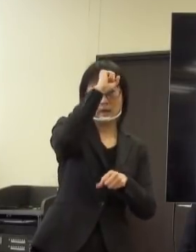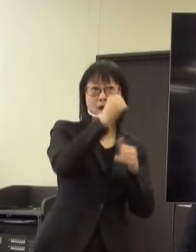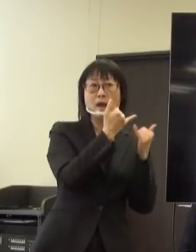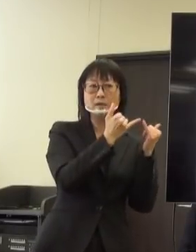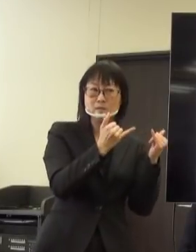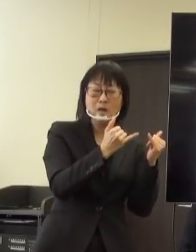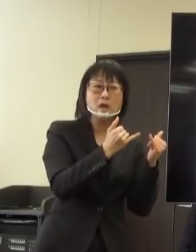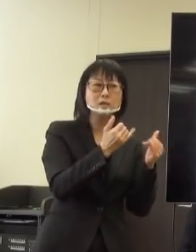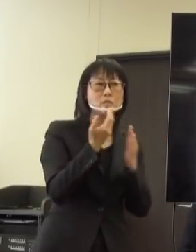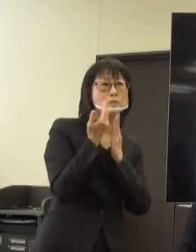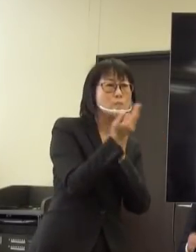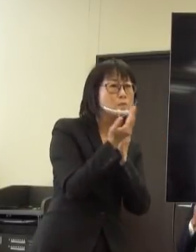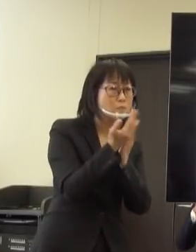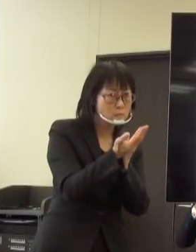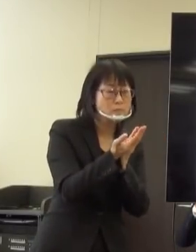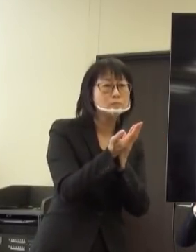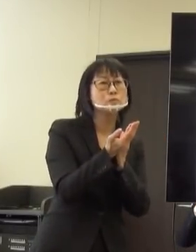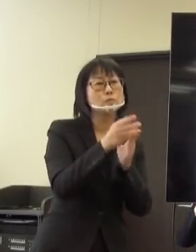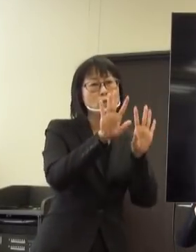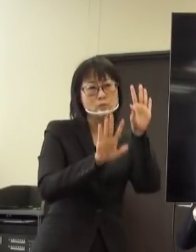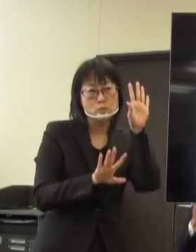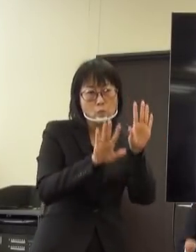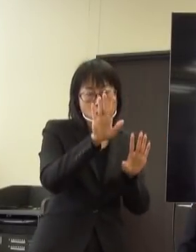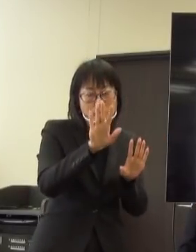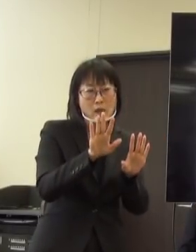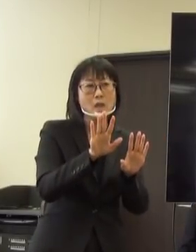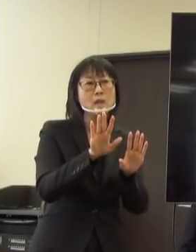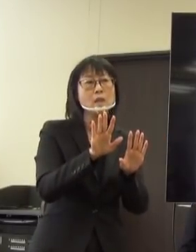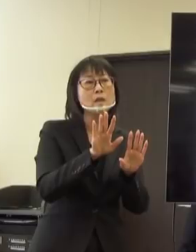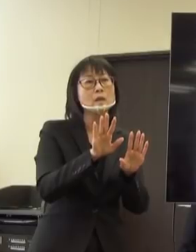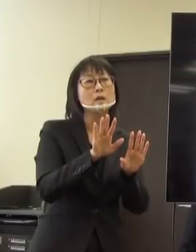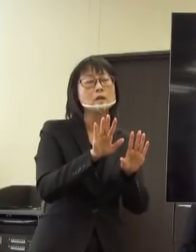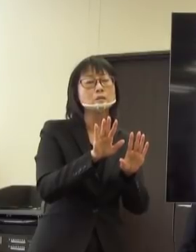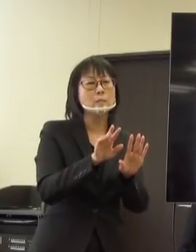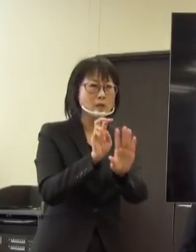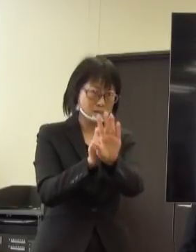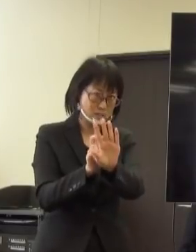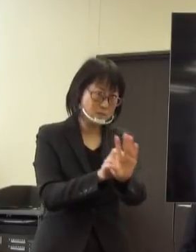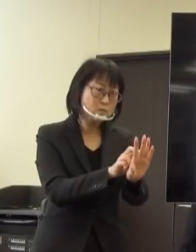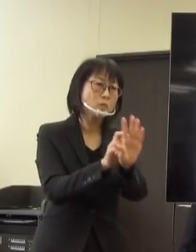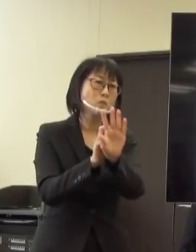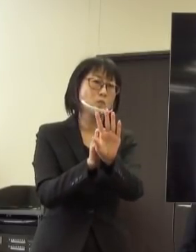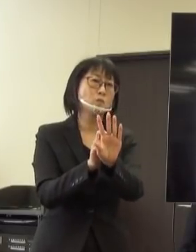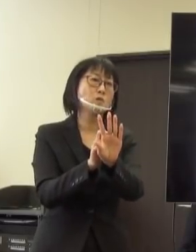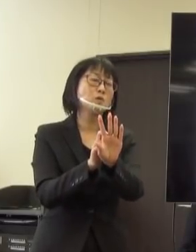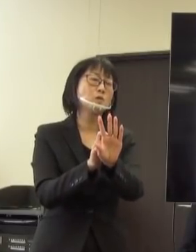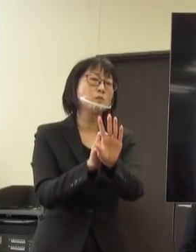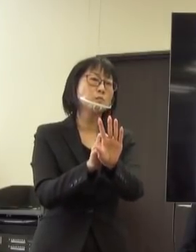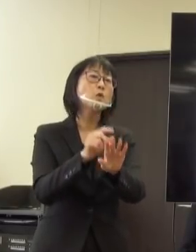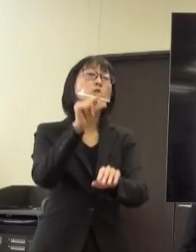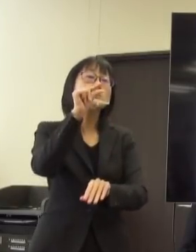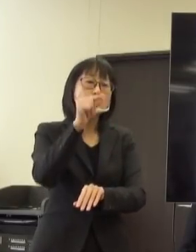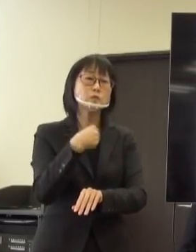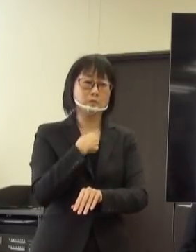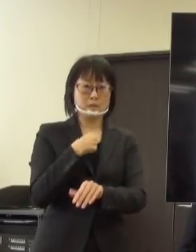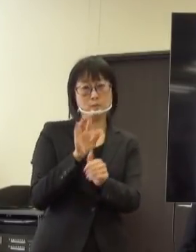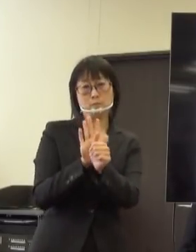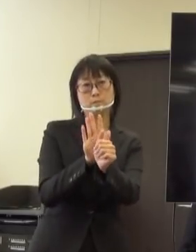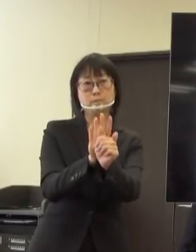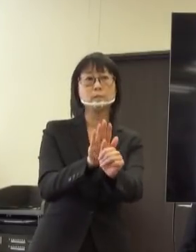の話とか、あるいは実際私も診療とかも、若干対応してるんですけれ